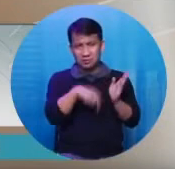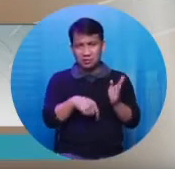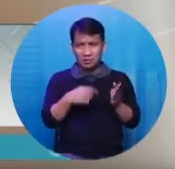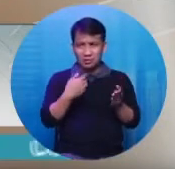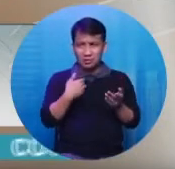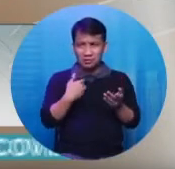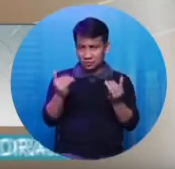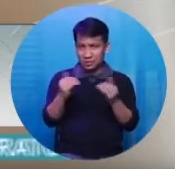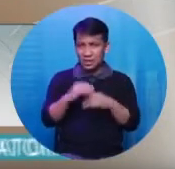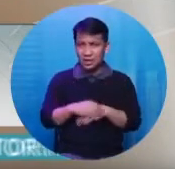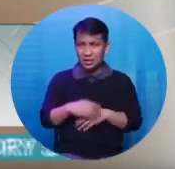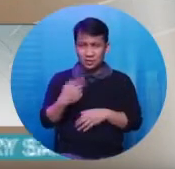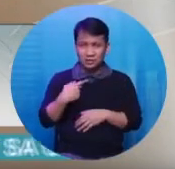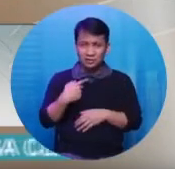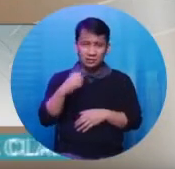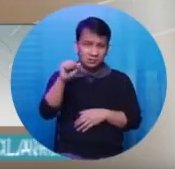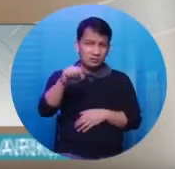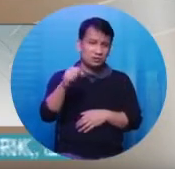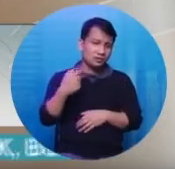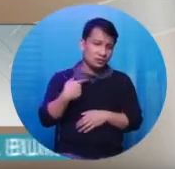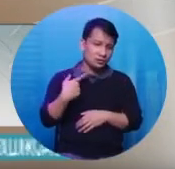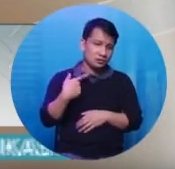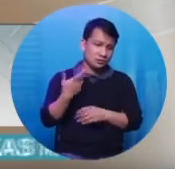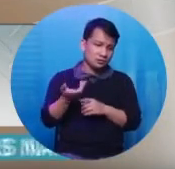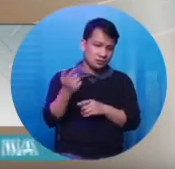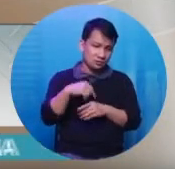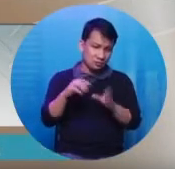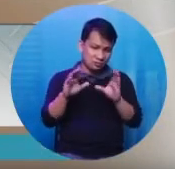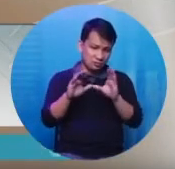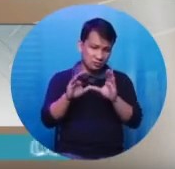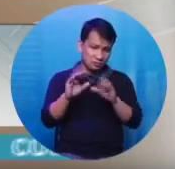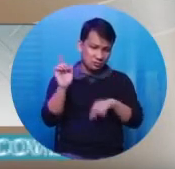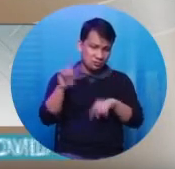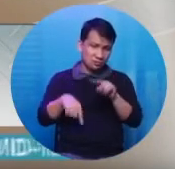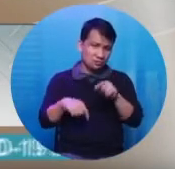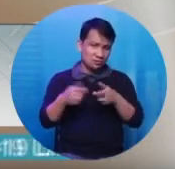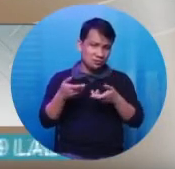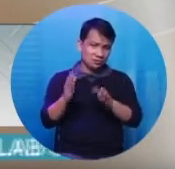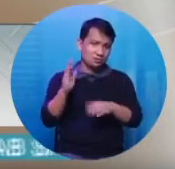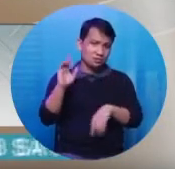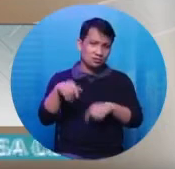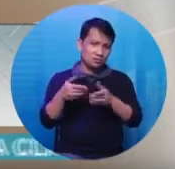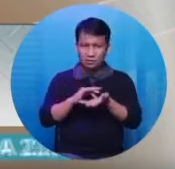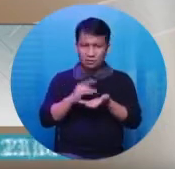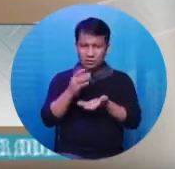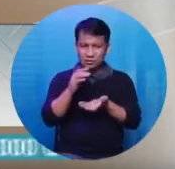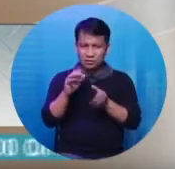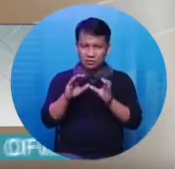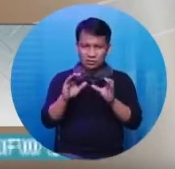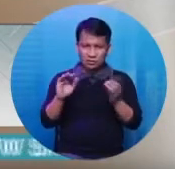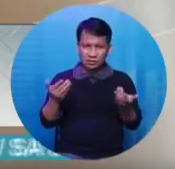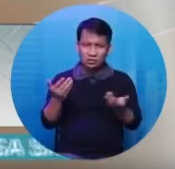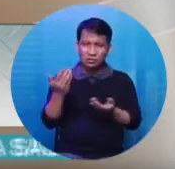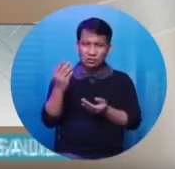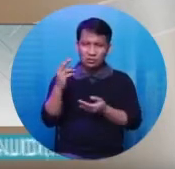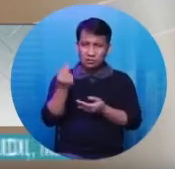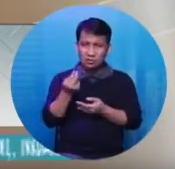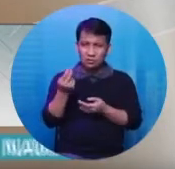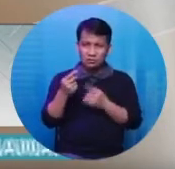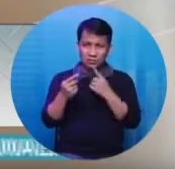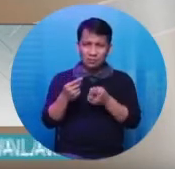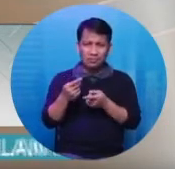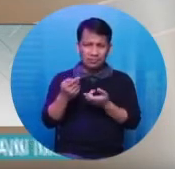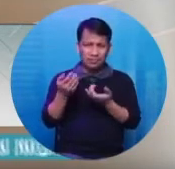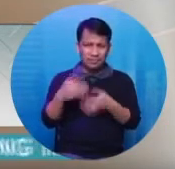medical certificate? Ano po, ma'am? Nagpo-medical po ako dito pero hindi daw po yun pwede kasi malayo po ako. Kailangan daw po dun sa